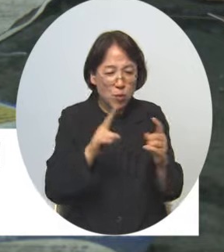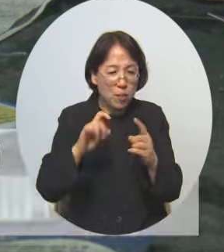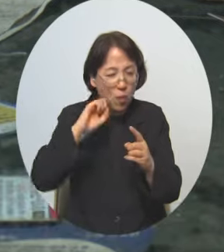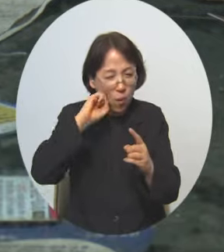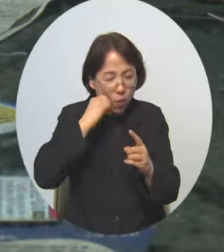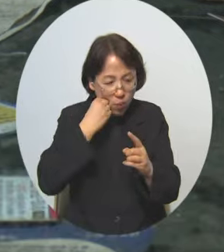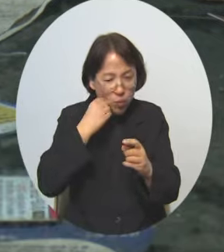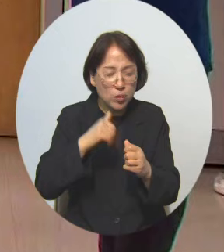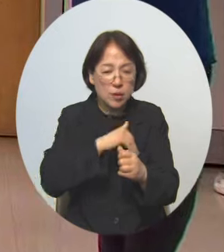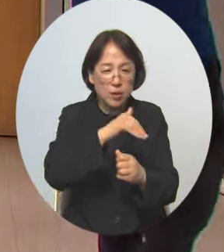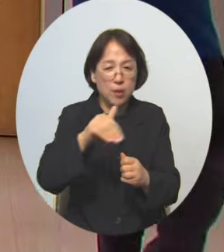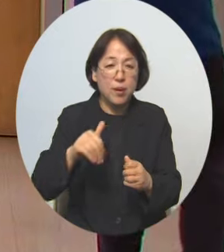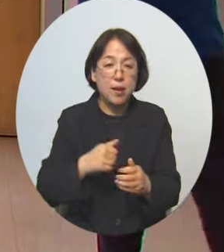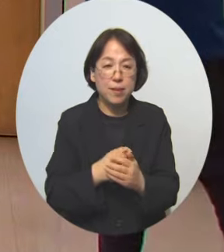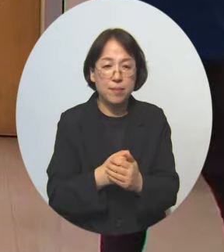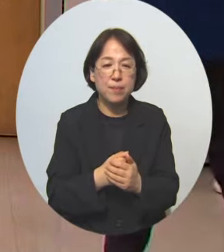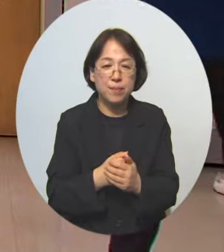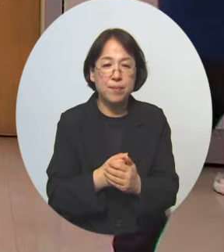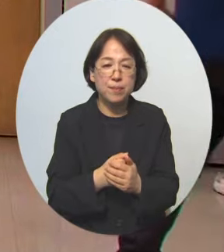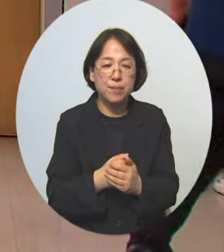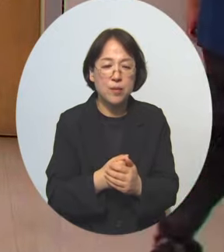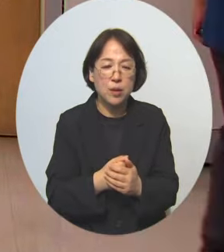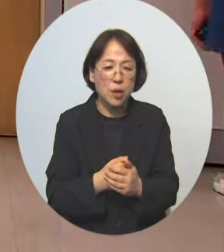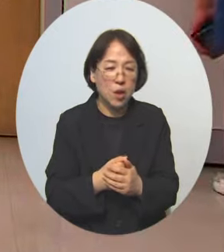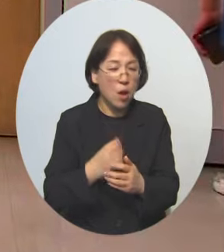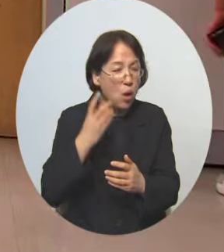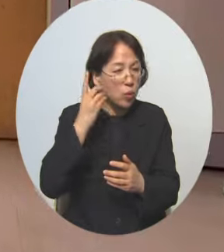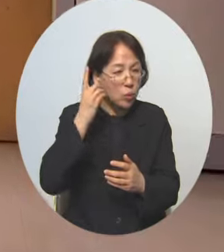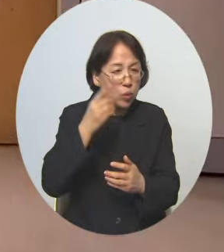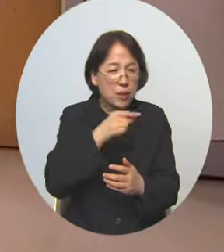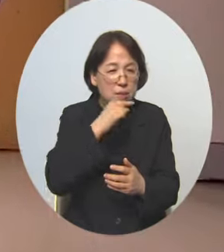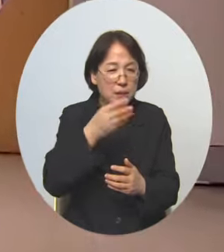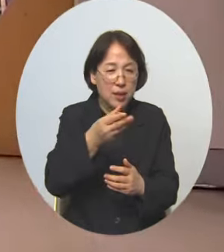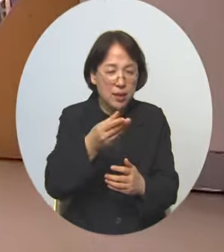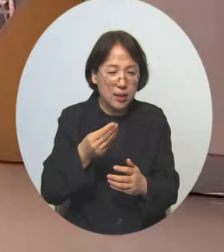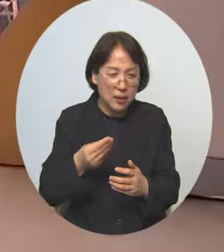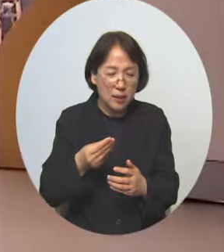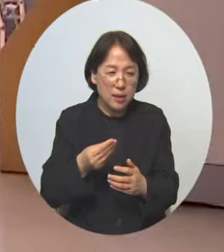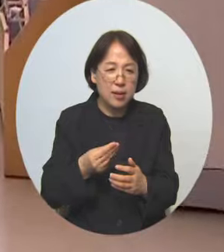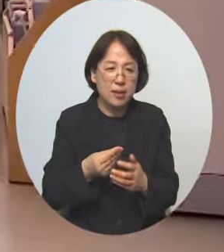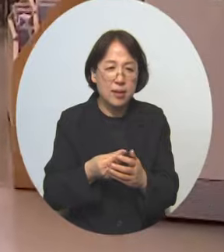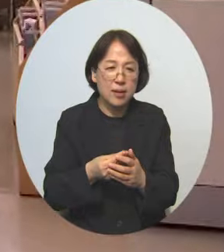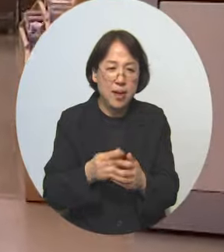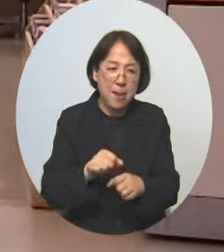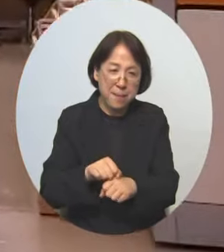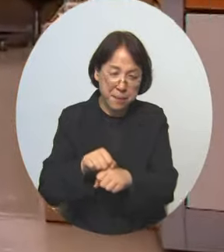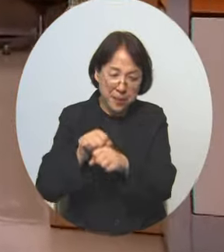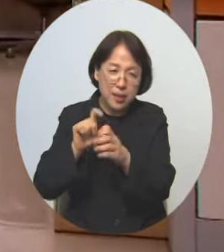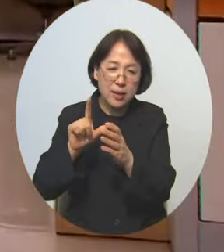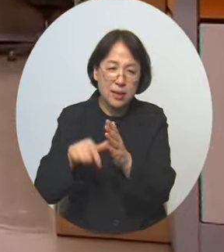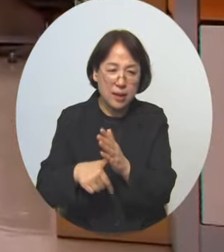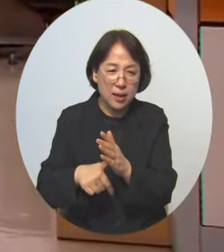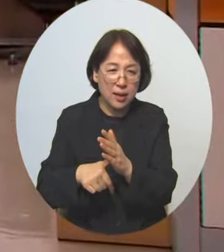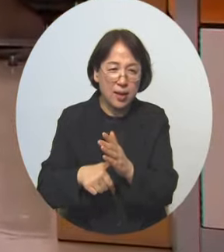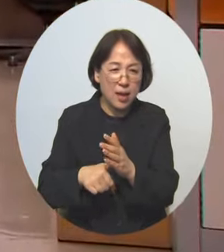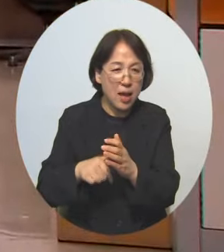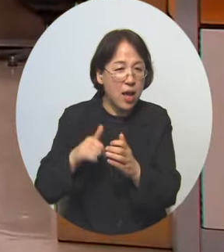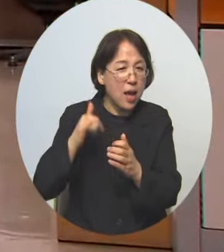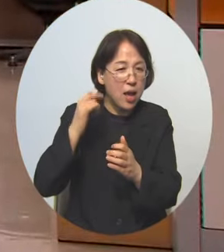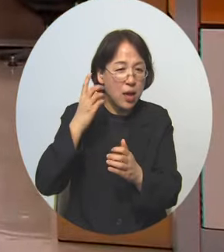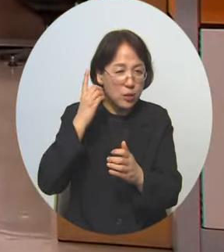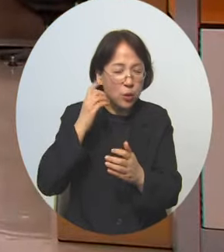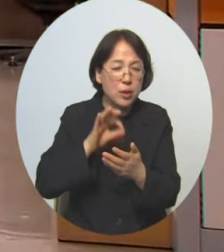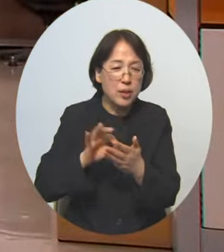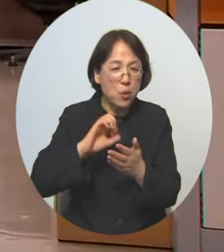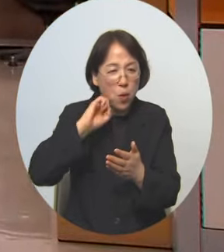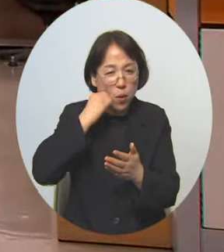목소리가 컸습니다. 통신빚이 밀린 연체자는 전화나 문자를 이용할 수 없어서 구직활동에도 제약이